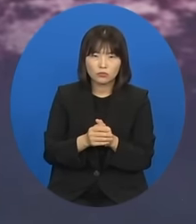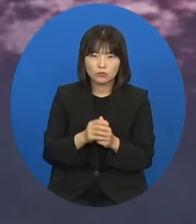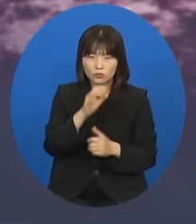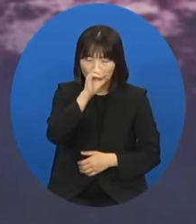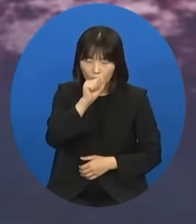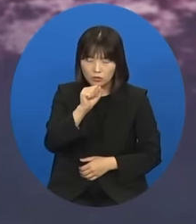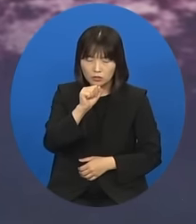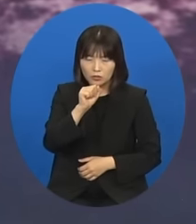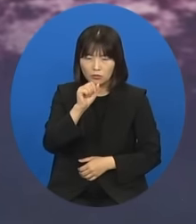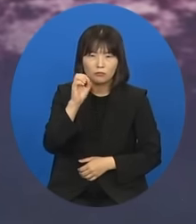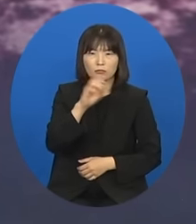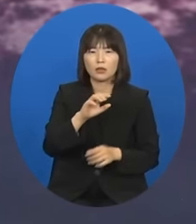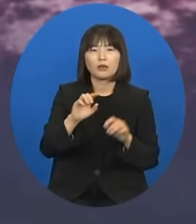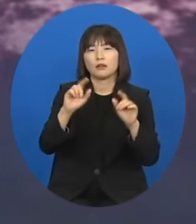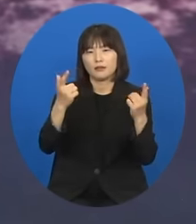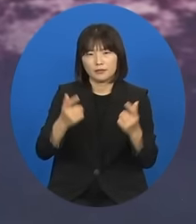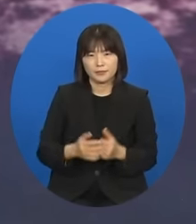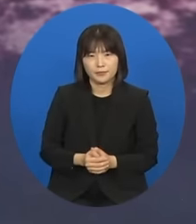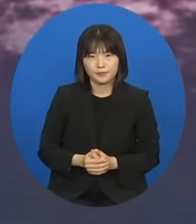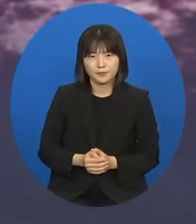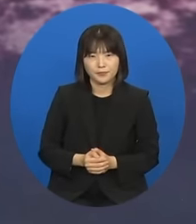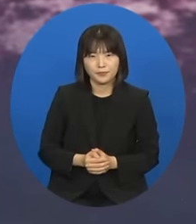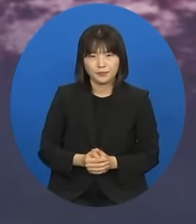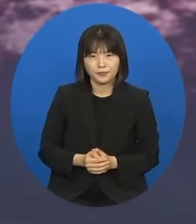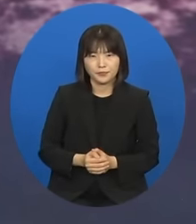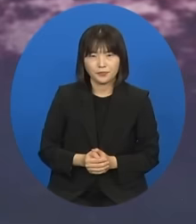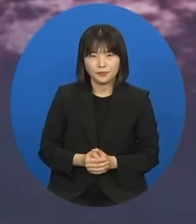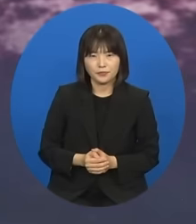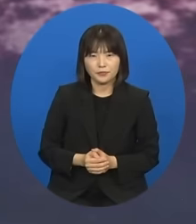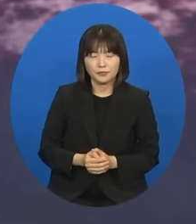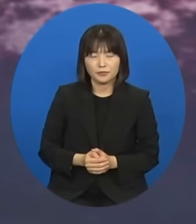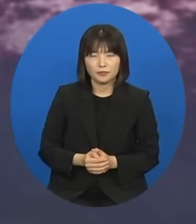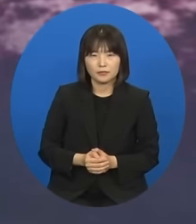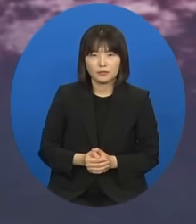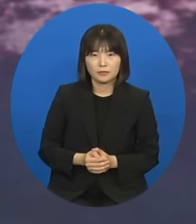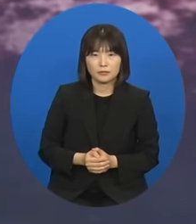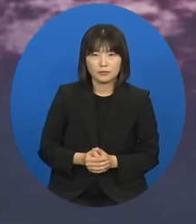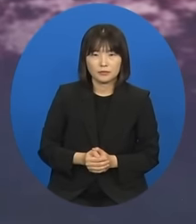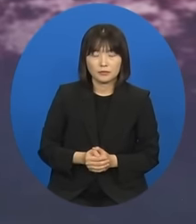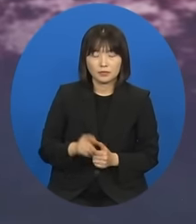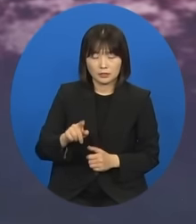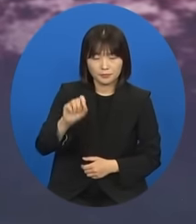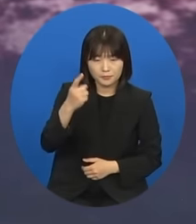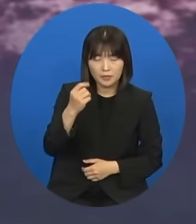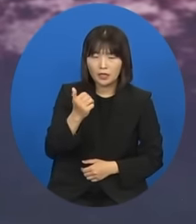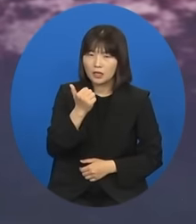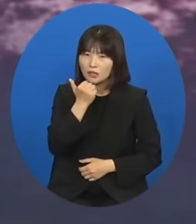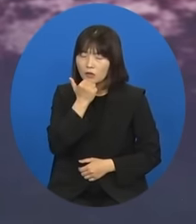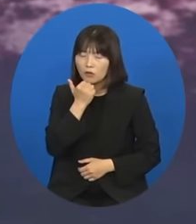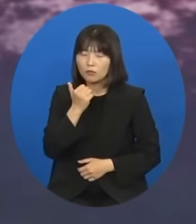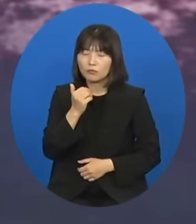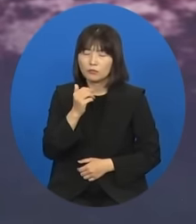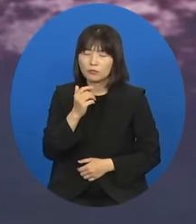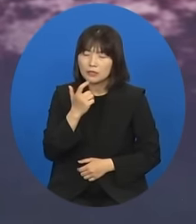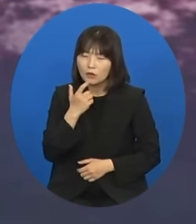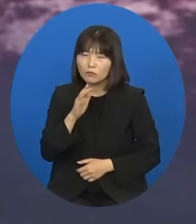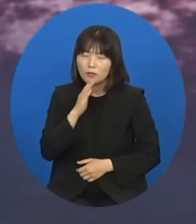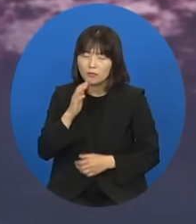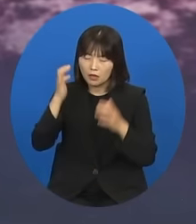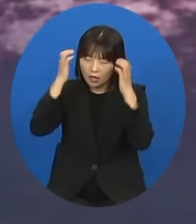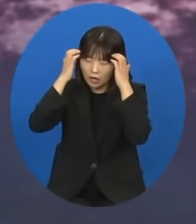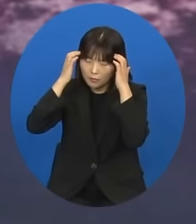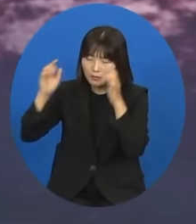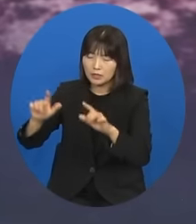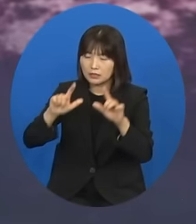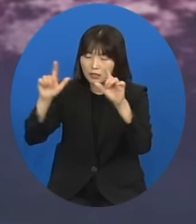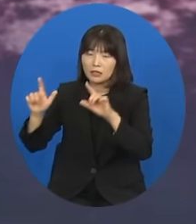또한 야곱은 말할 수 없는 정말 험악한 세월을 보내게 다기 때문이죠 그러나 그들의 연약함을 통해서 하나님은 여전히